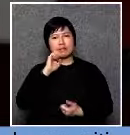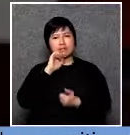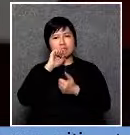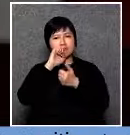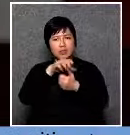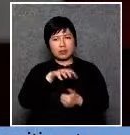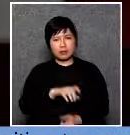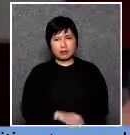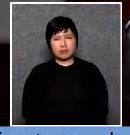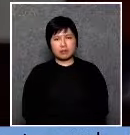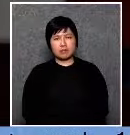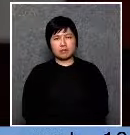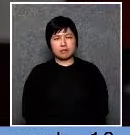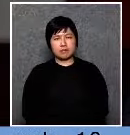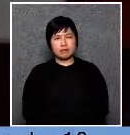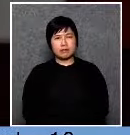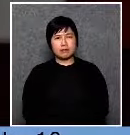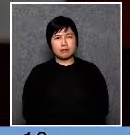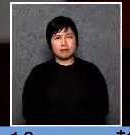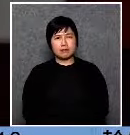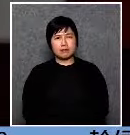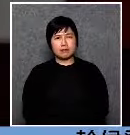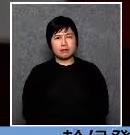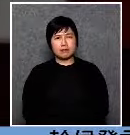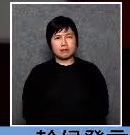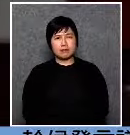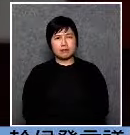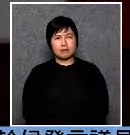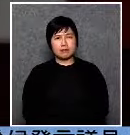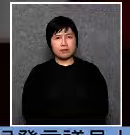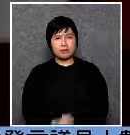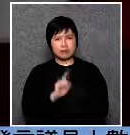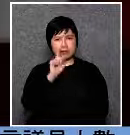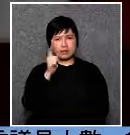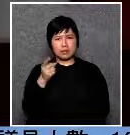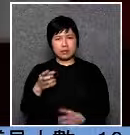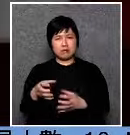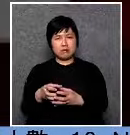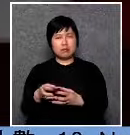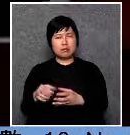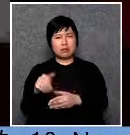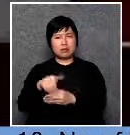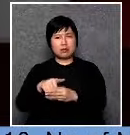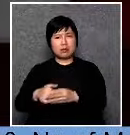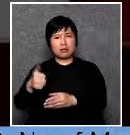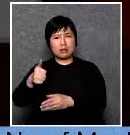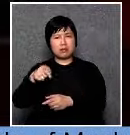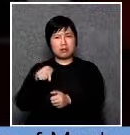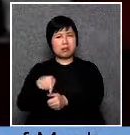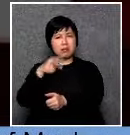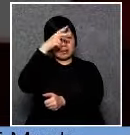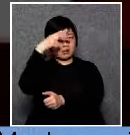係，作為一個小圈子產生嘅所謂行政長